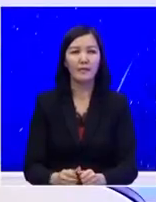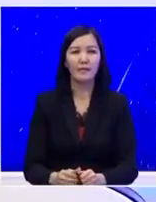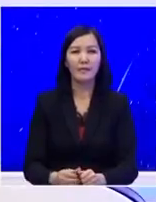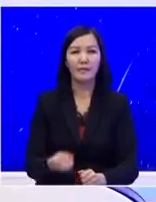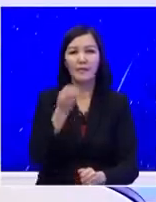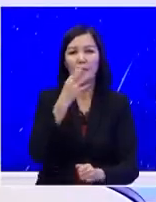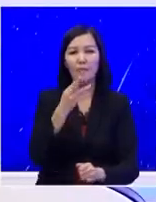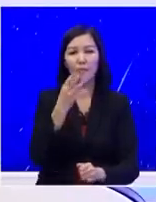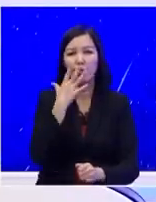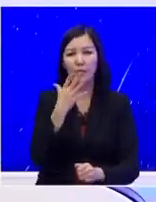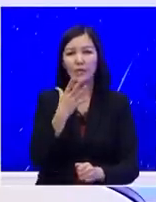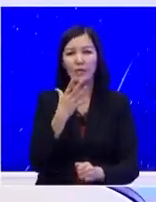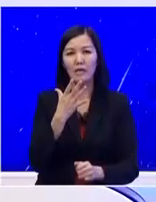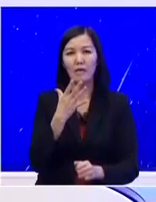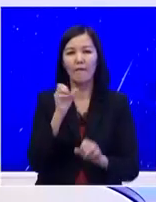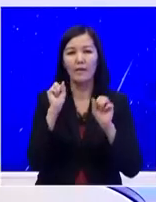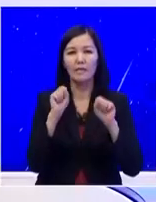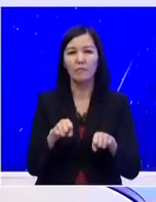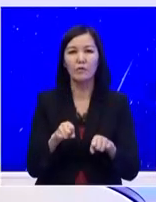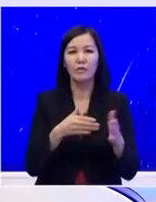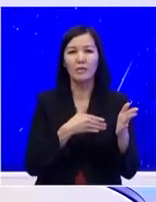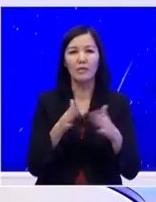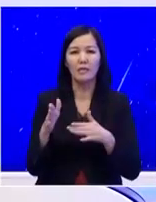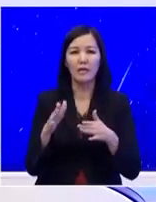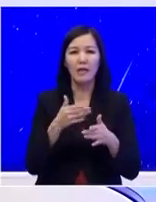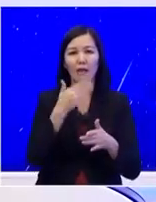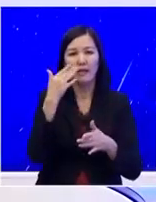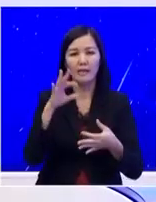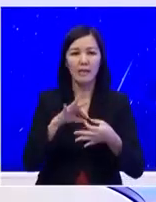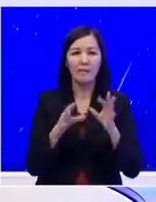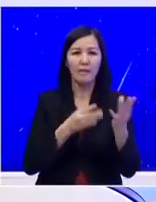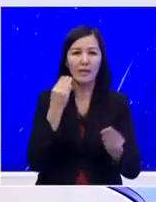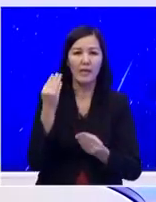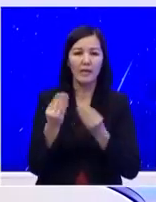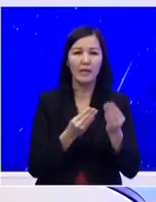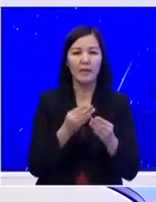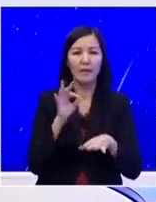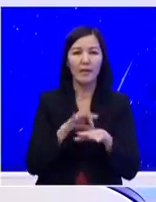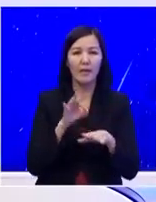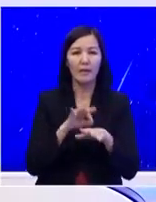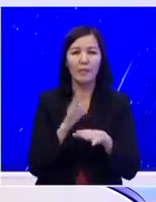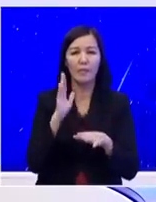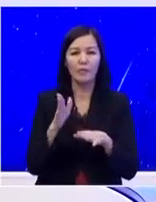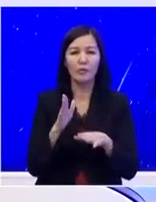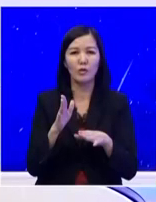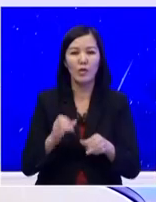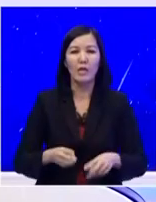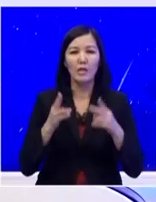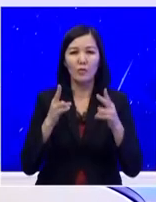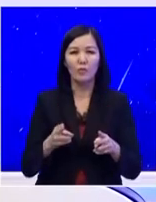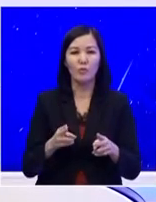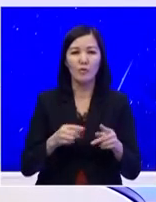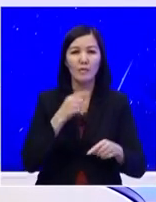А тем временем в Японии допускают возможность отмены летних Олимпийских игр, если пандемия коронавируса будет нести угрозу